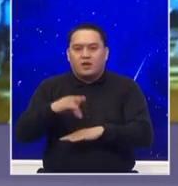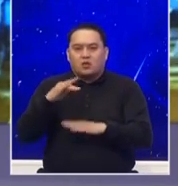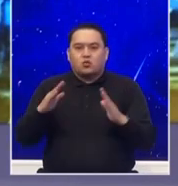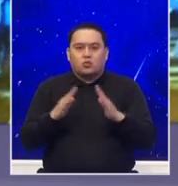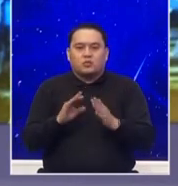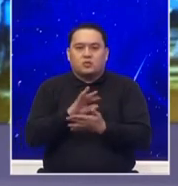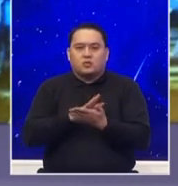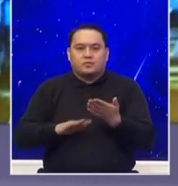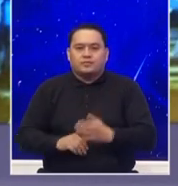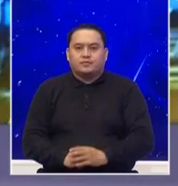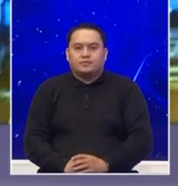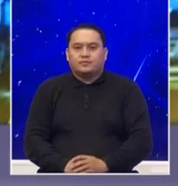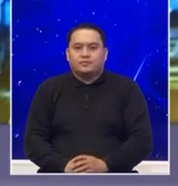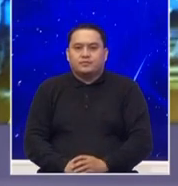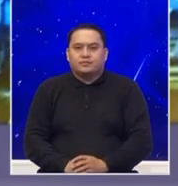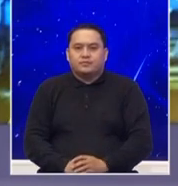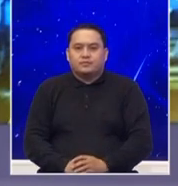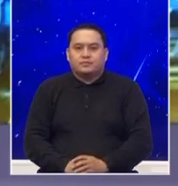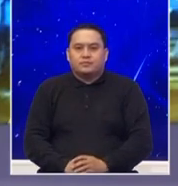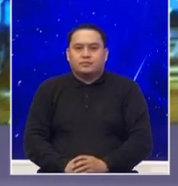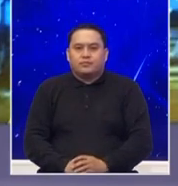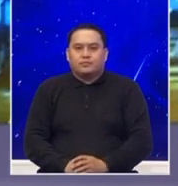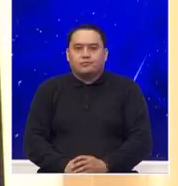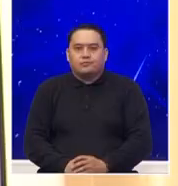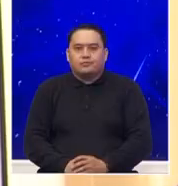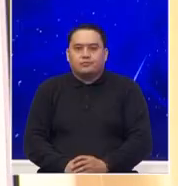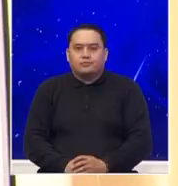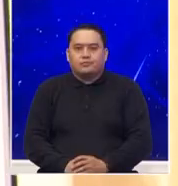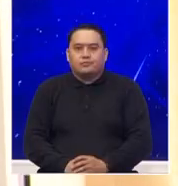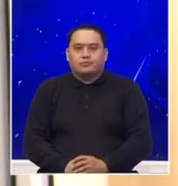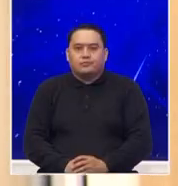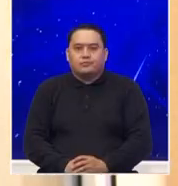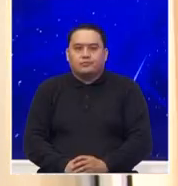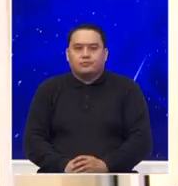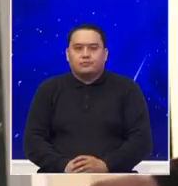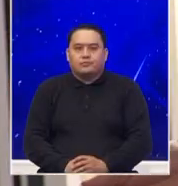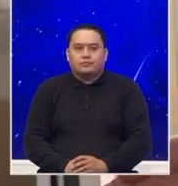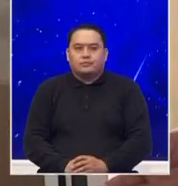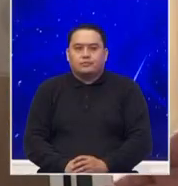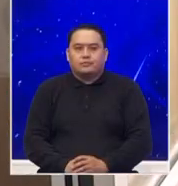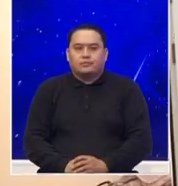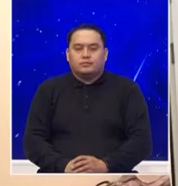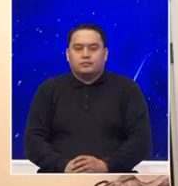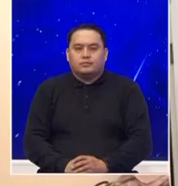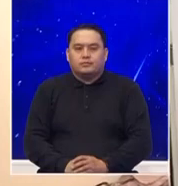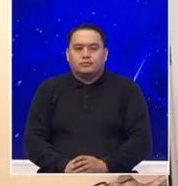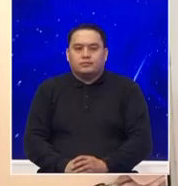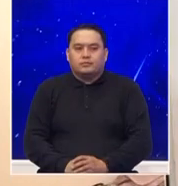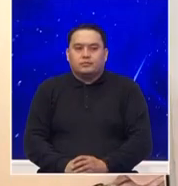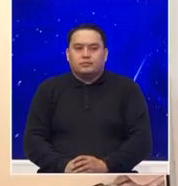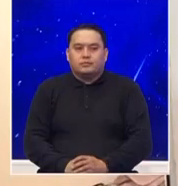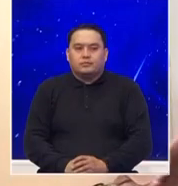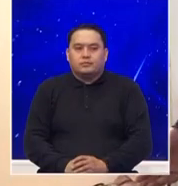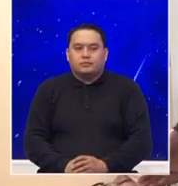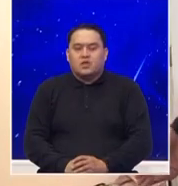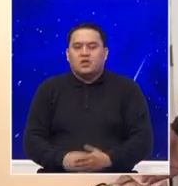жилых домах, узнавал Руслан Нурмухамбетов. Так ходят раздетые в шортах и в майках. Это Абаят